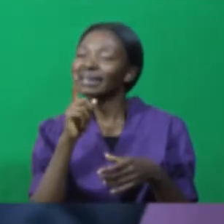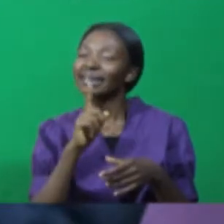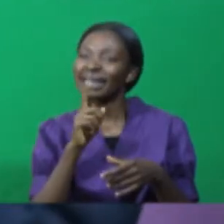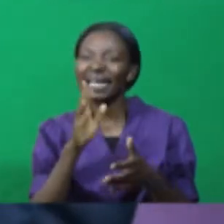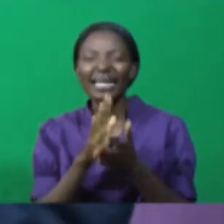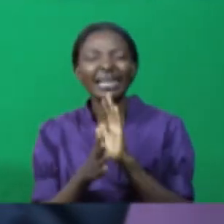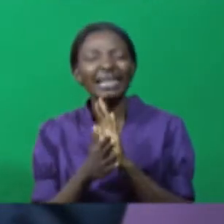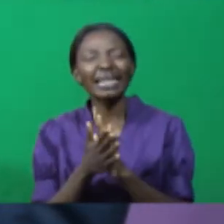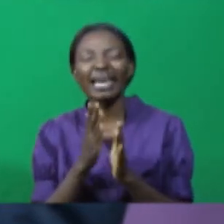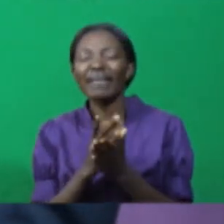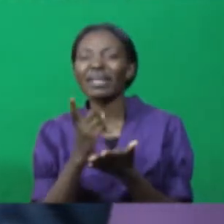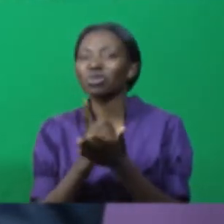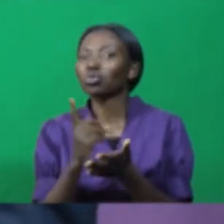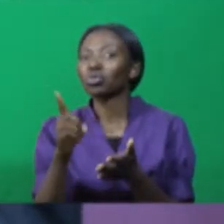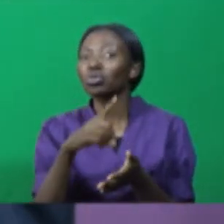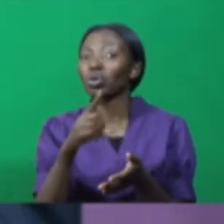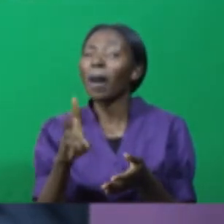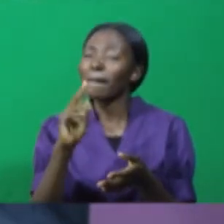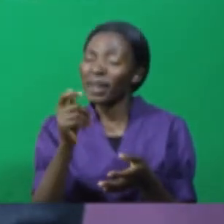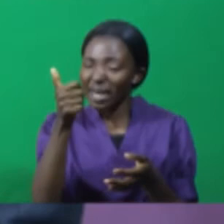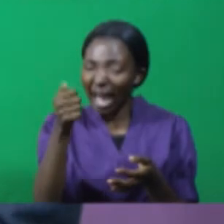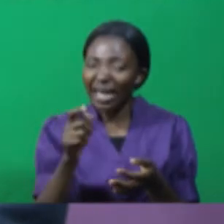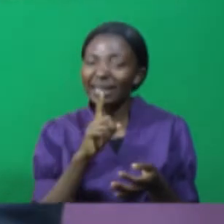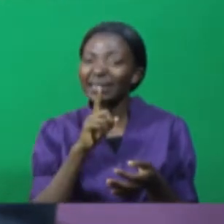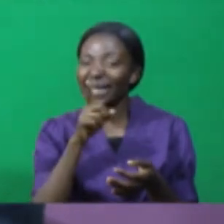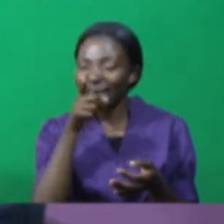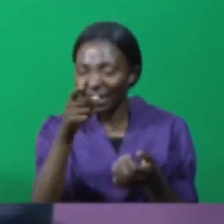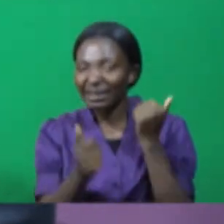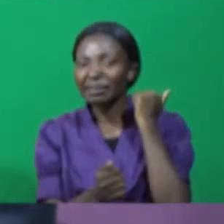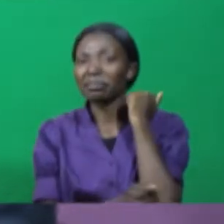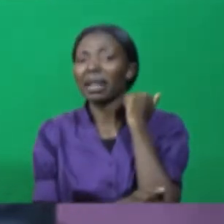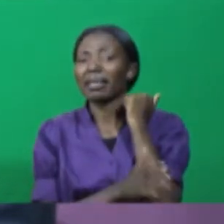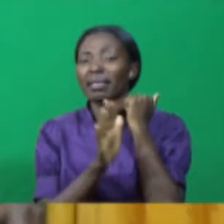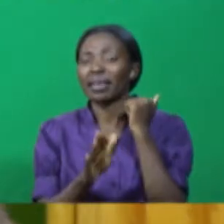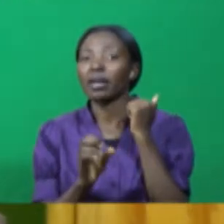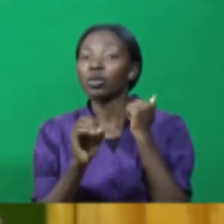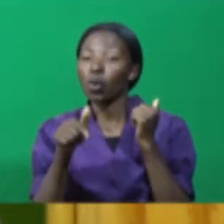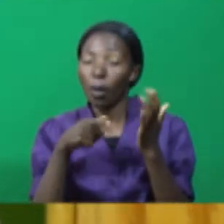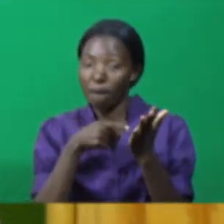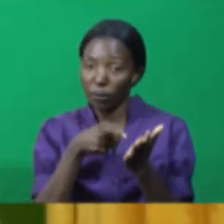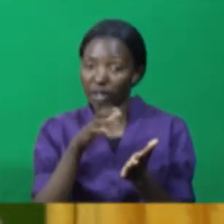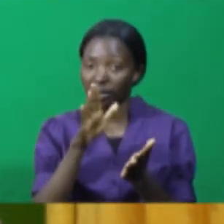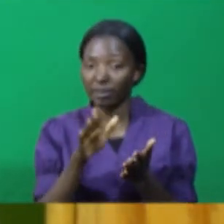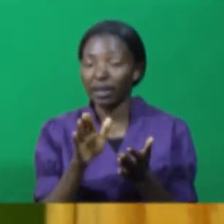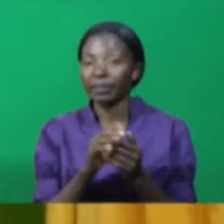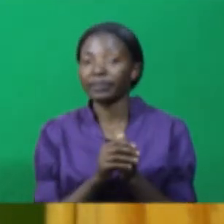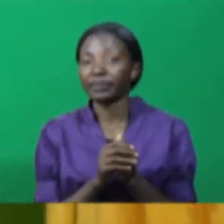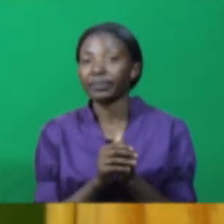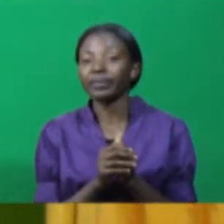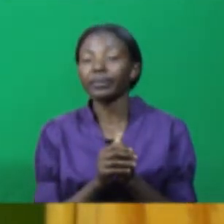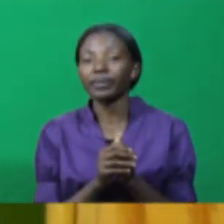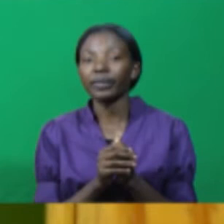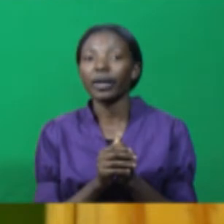Even mukatonobvunza mukadzi wacho kuti ndakamubvunza kuti chii. Akatoti havaibi ndibhuti wangu. Saka pane point yabuda apa yandoda kuti